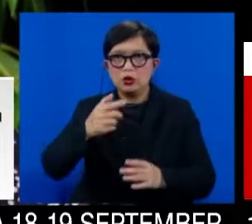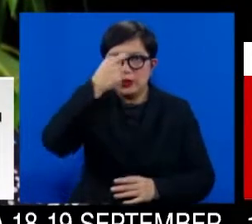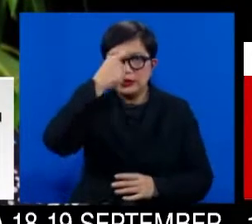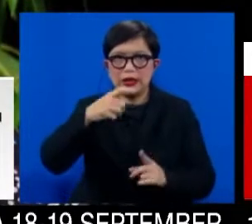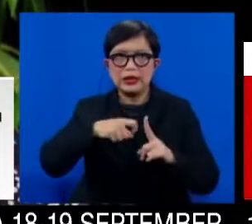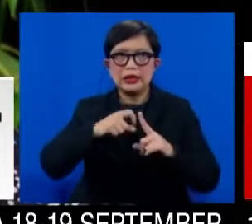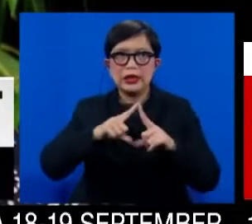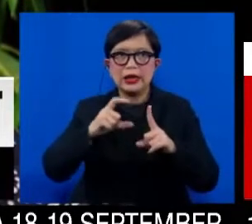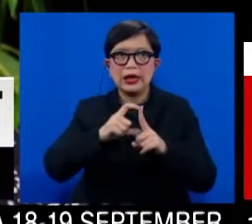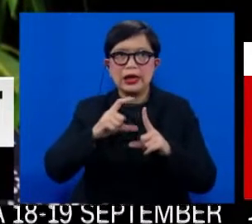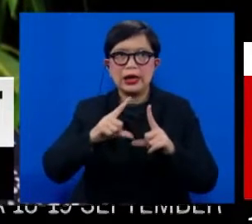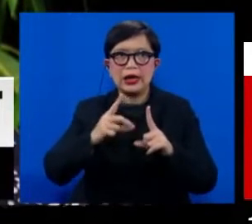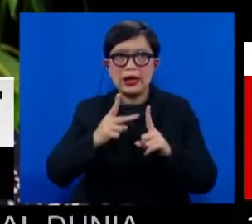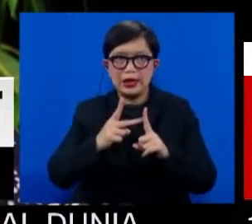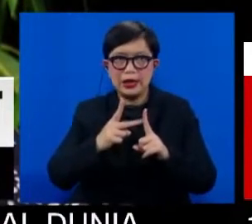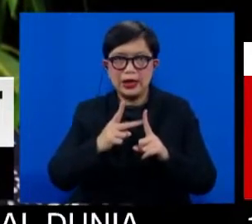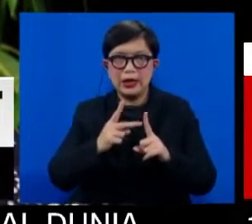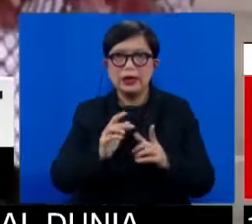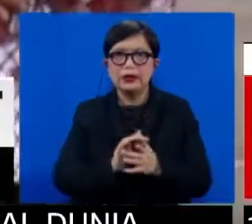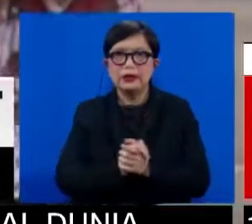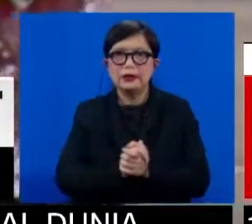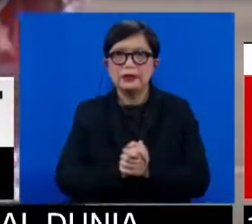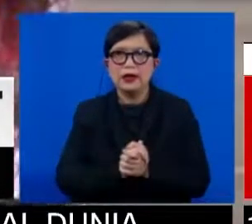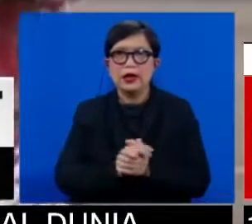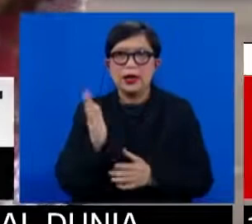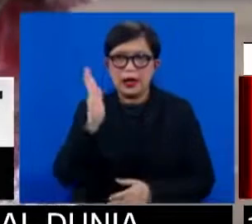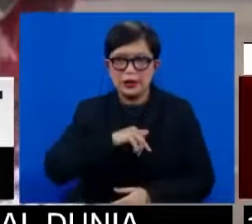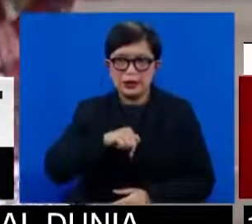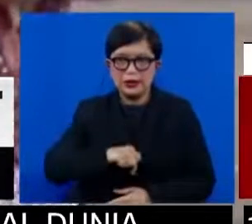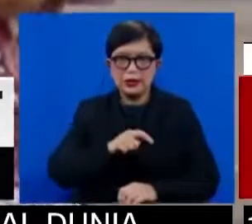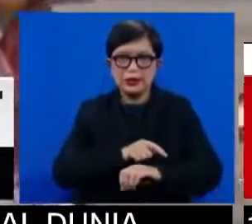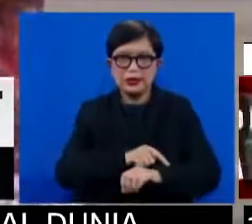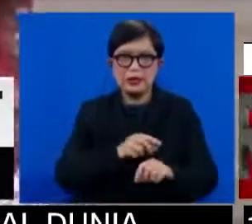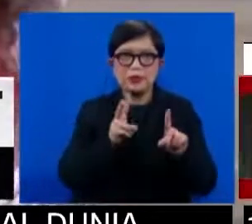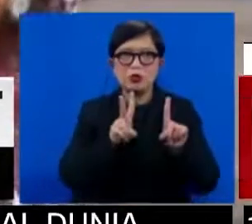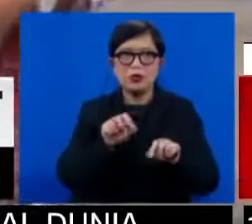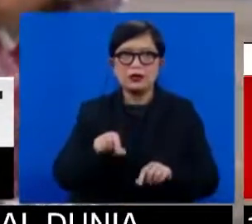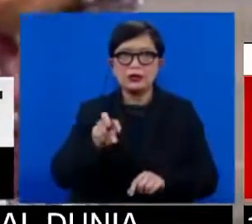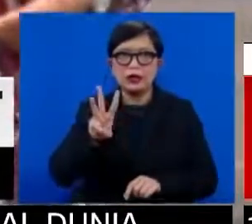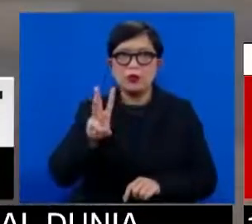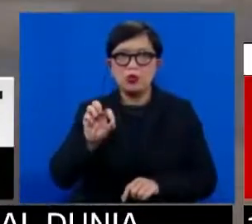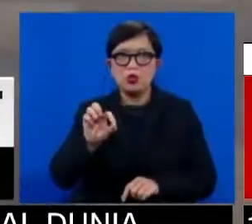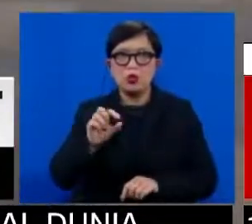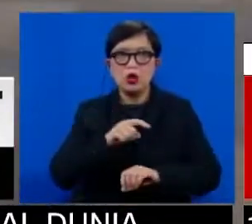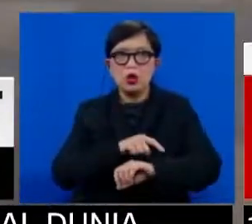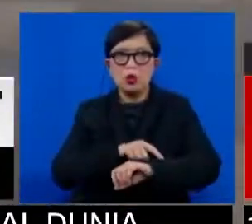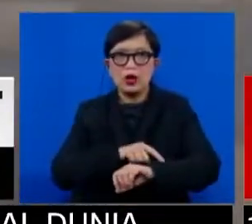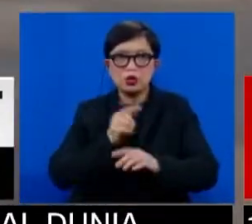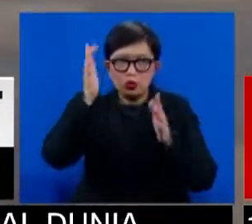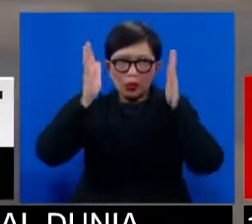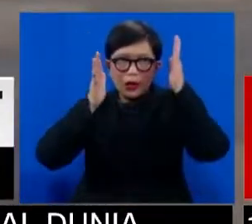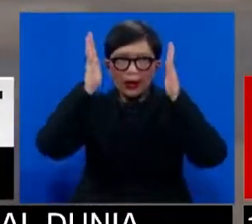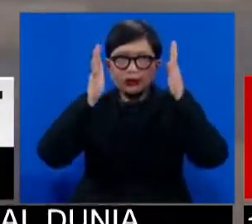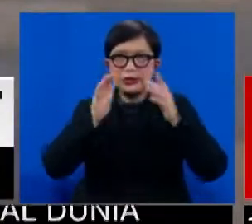Selangor Malaysia hari ini pada pukul 12.30 siang waktu setempat Profesor azyumardi